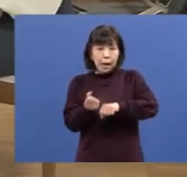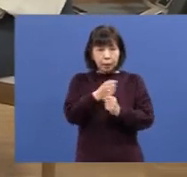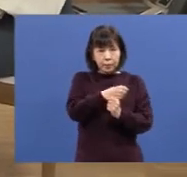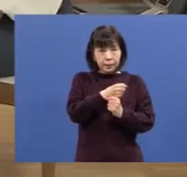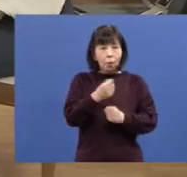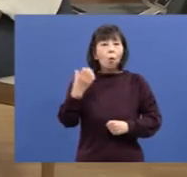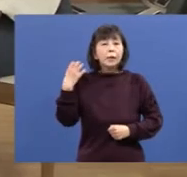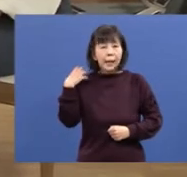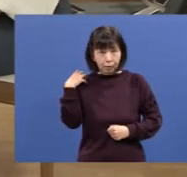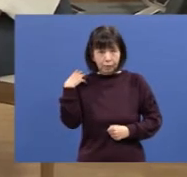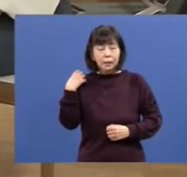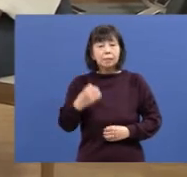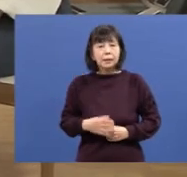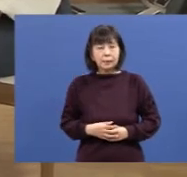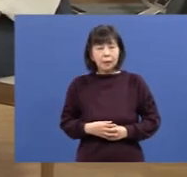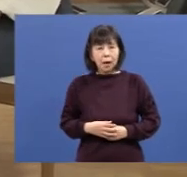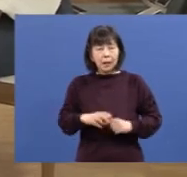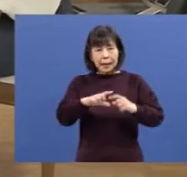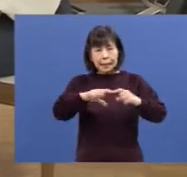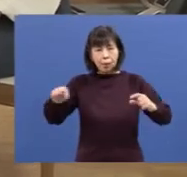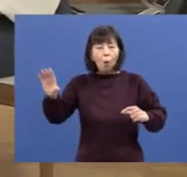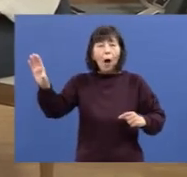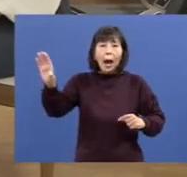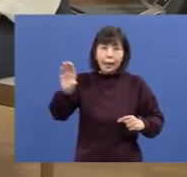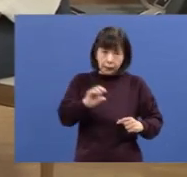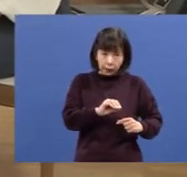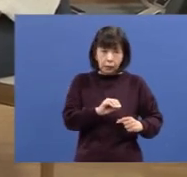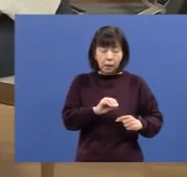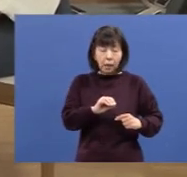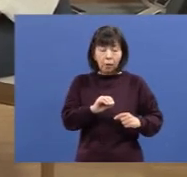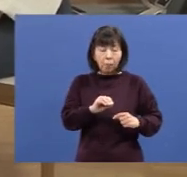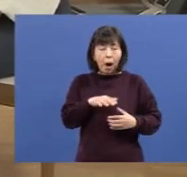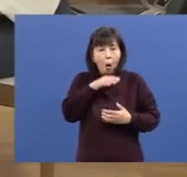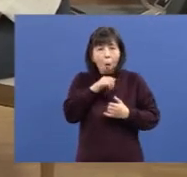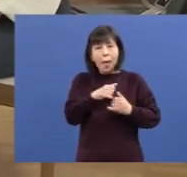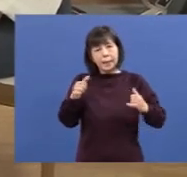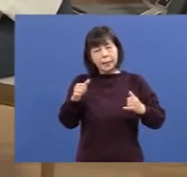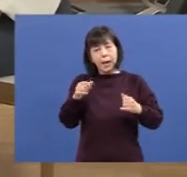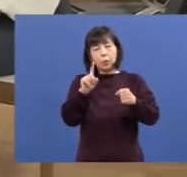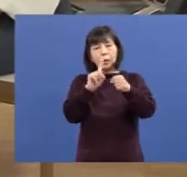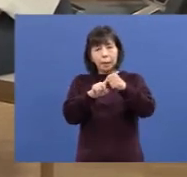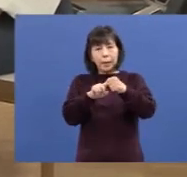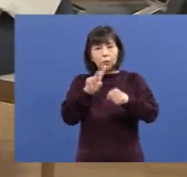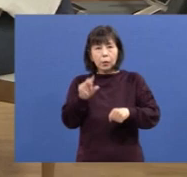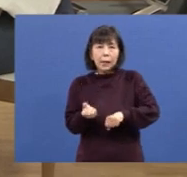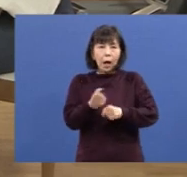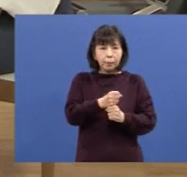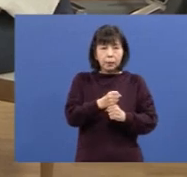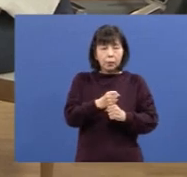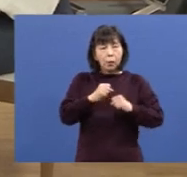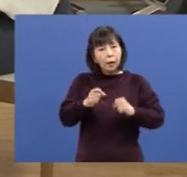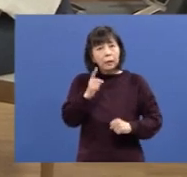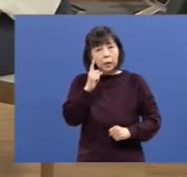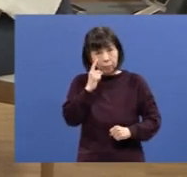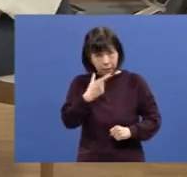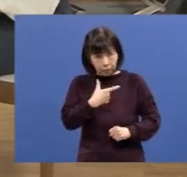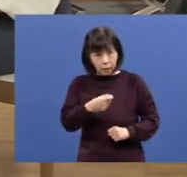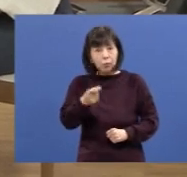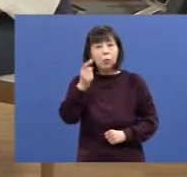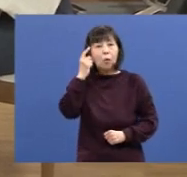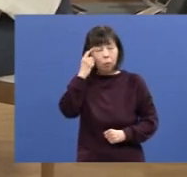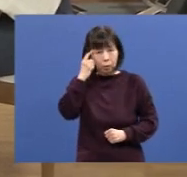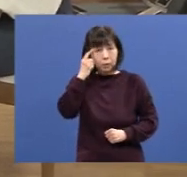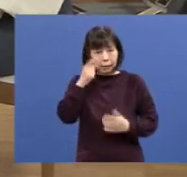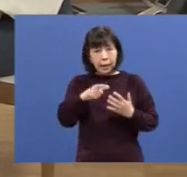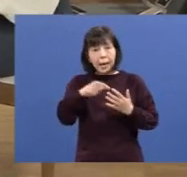ですけども、日本で高齢者様のためにこれからはリハビリを提供していきたいと思って介護職